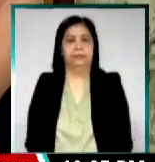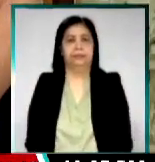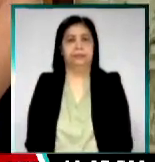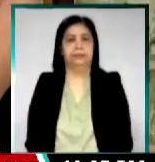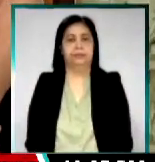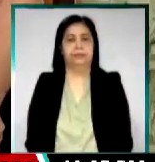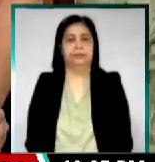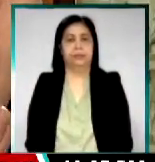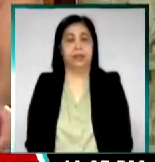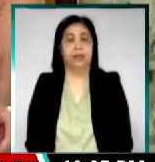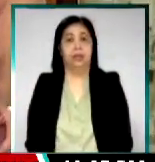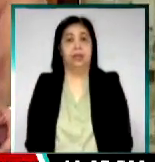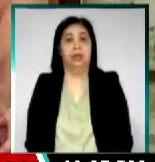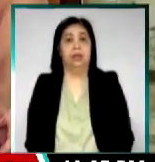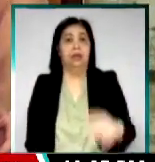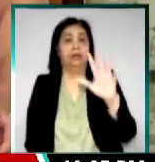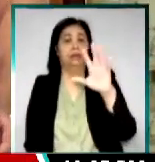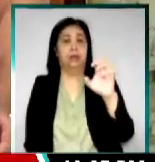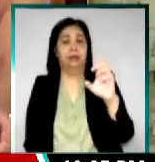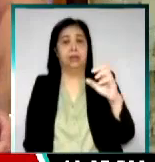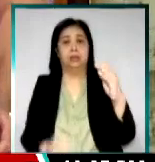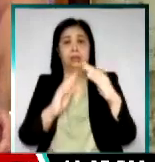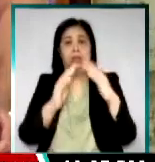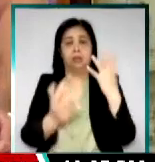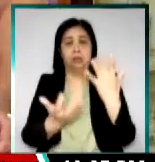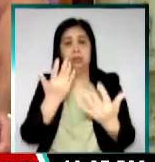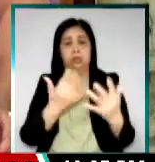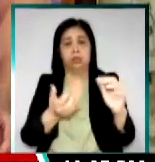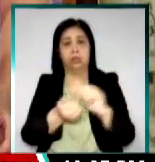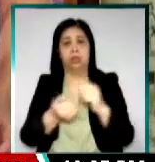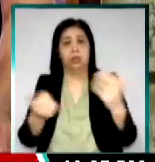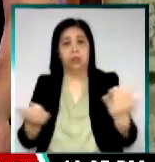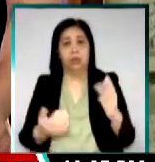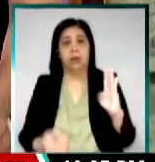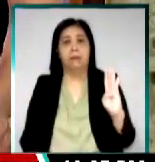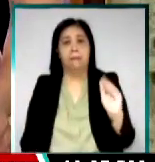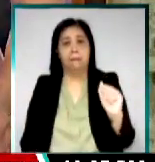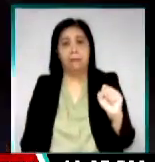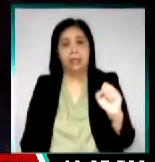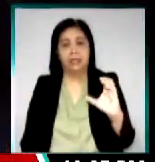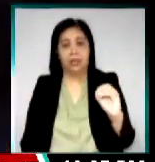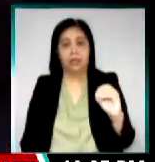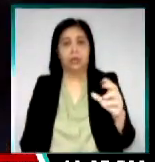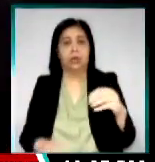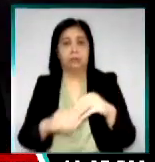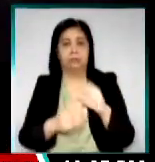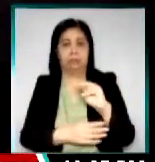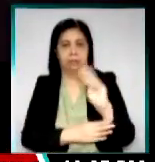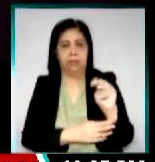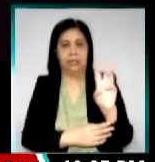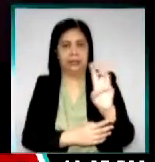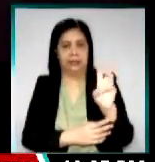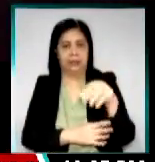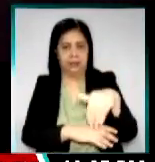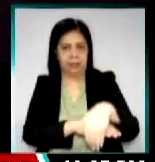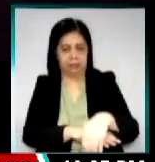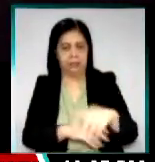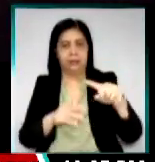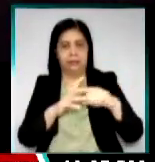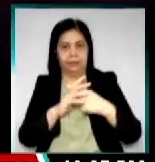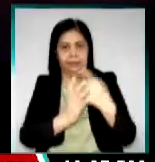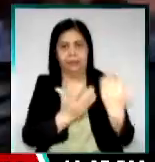Nasa 500 bahay ang natupok sa Baseco compound sa Maynila. Mag-alas 6 ng gabi nagsimula ang